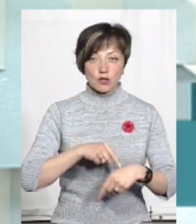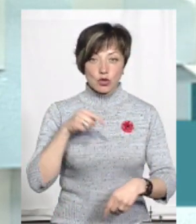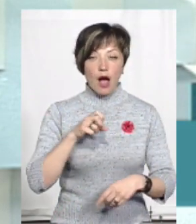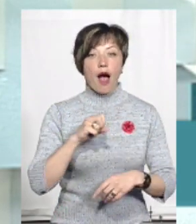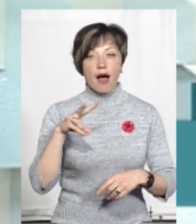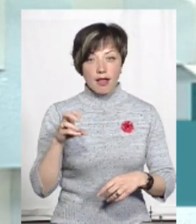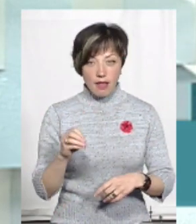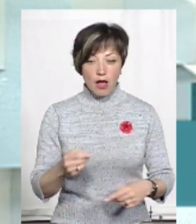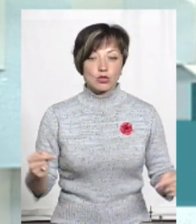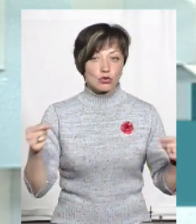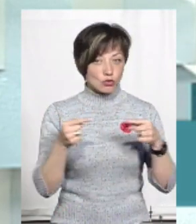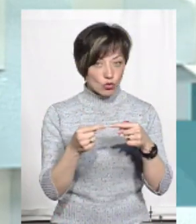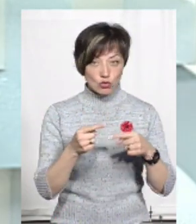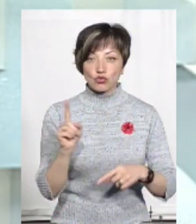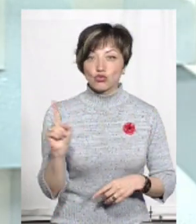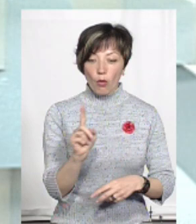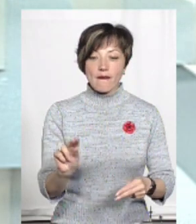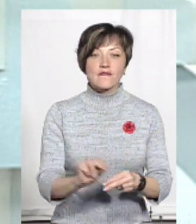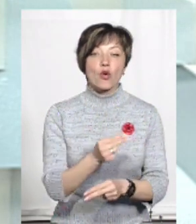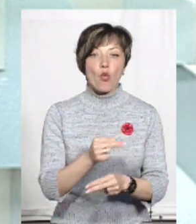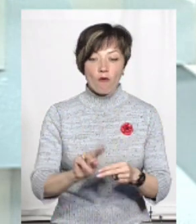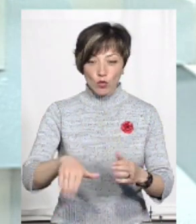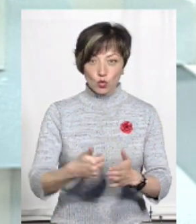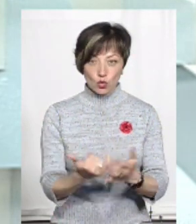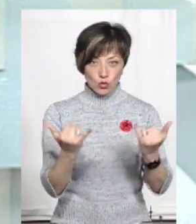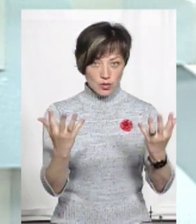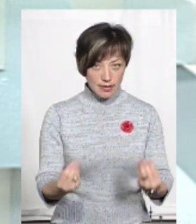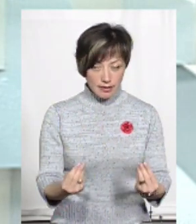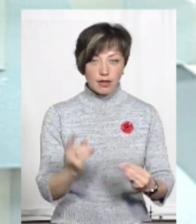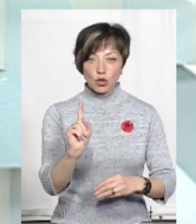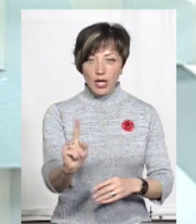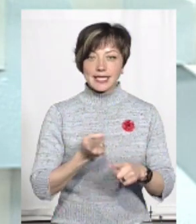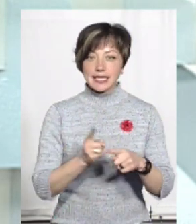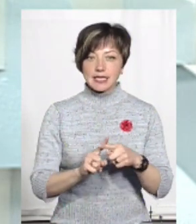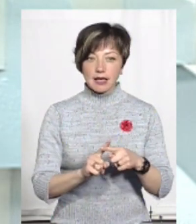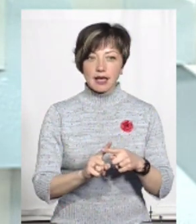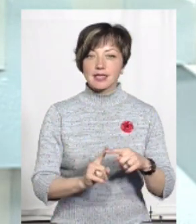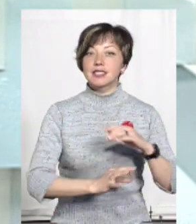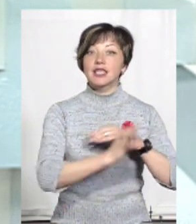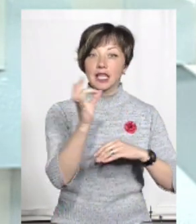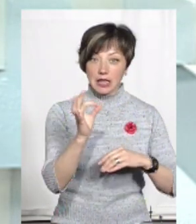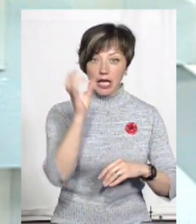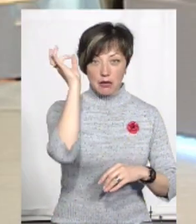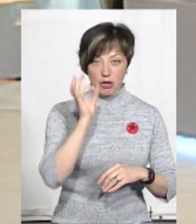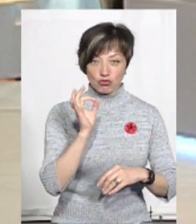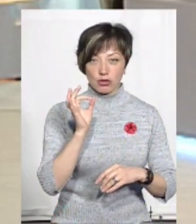відчуття, але однозначно те, що виховують і по сього час, а до речі, це вже Східна Німеччина, так?